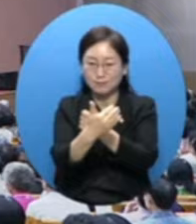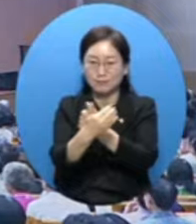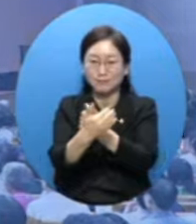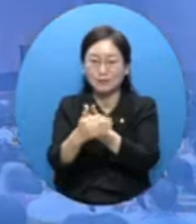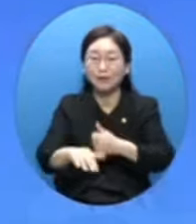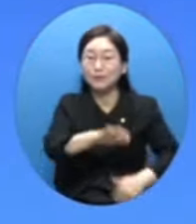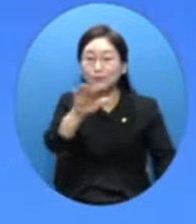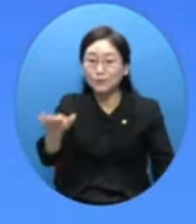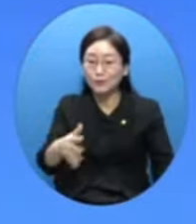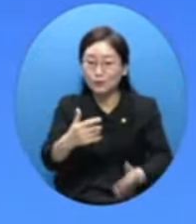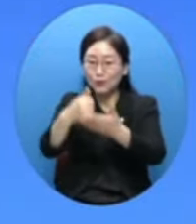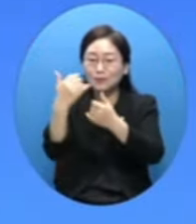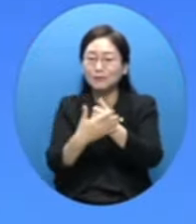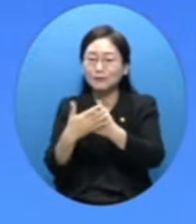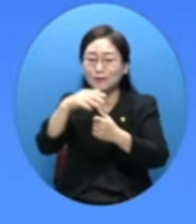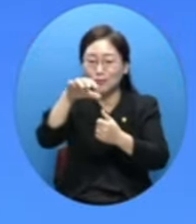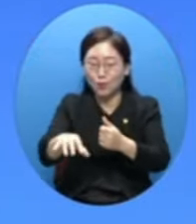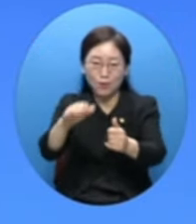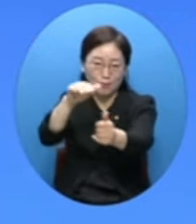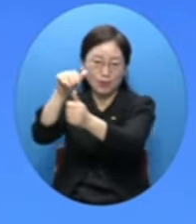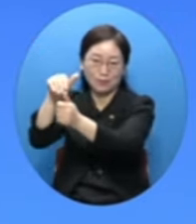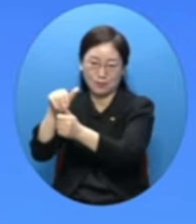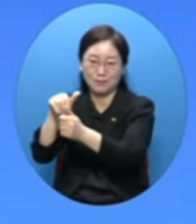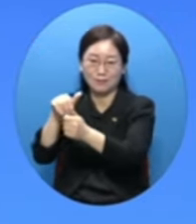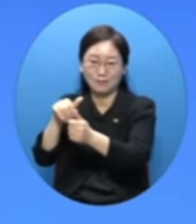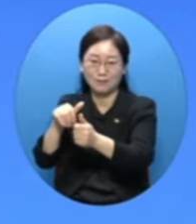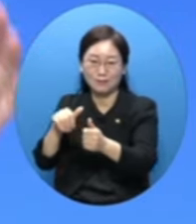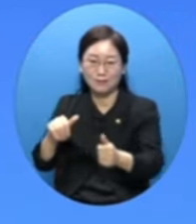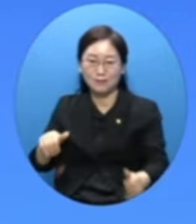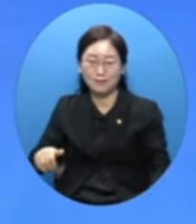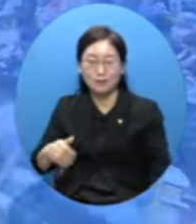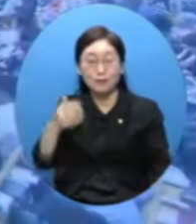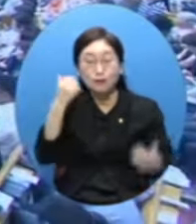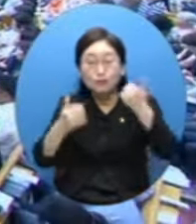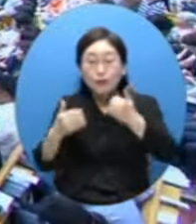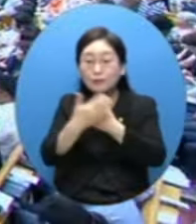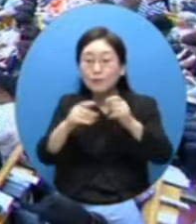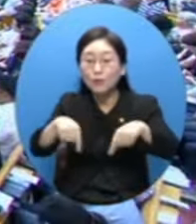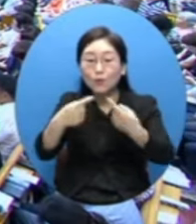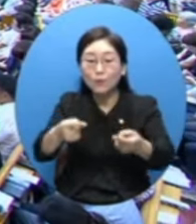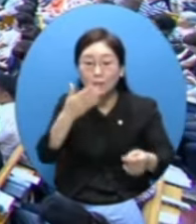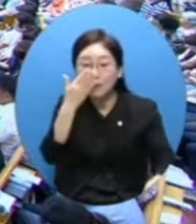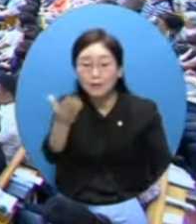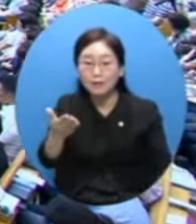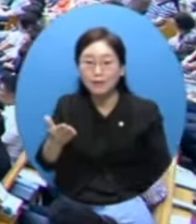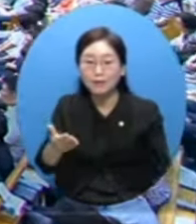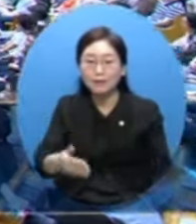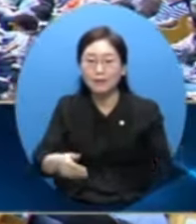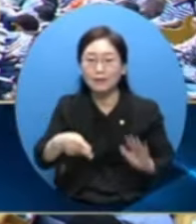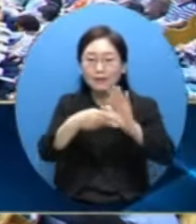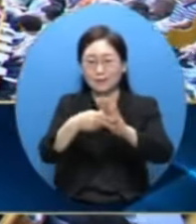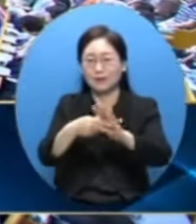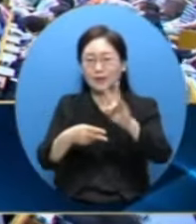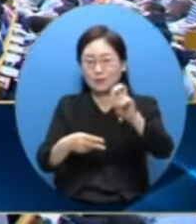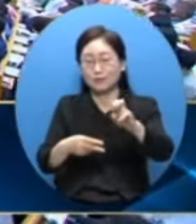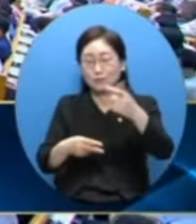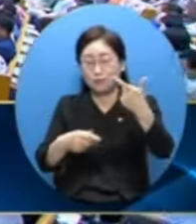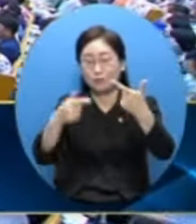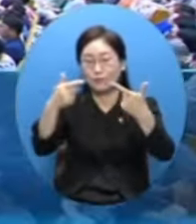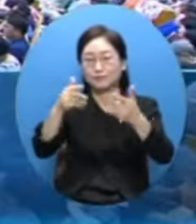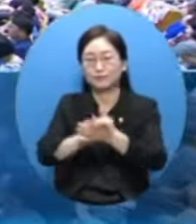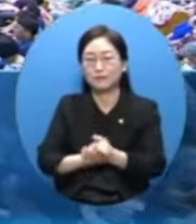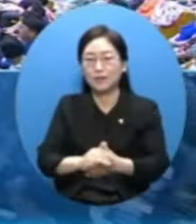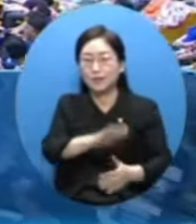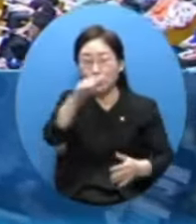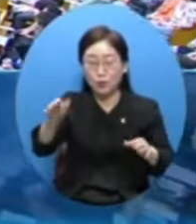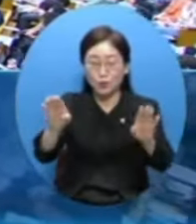우리를 주님의 은혜의 자리로 불러 주시는 것입니다 아멘 누가 은혜의 자리에 들어갈 수가 있습니까 이사야 26장 2절에 말씀합니다 너희는